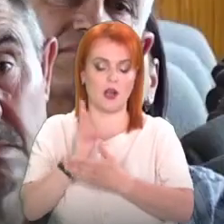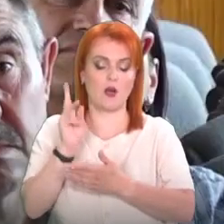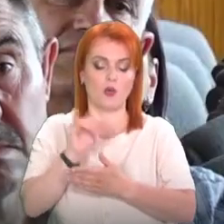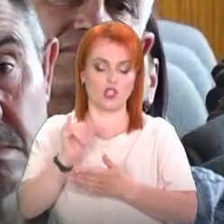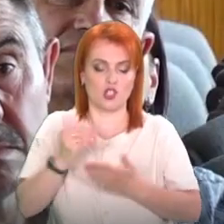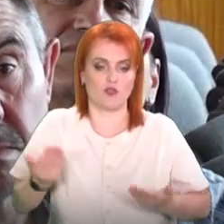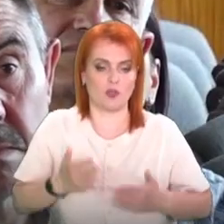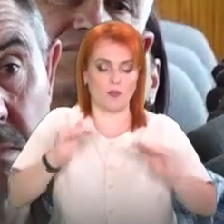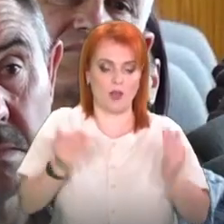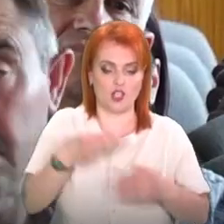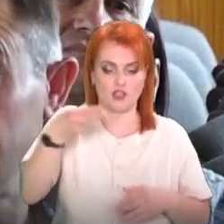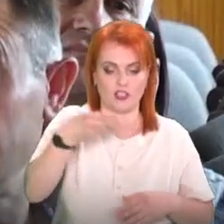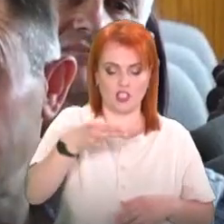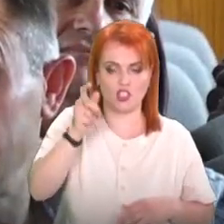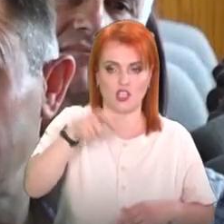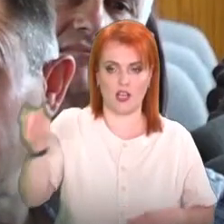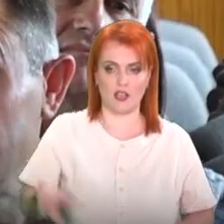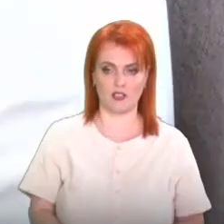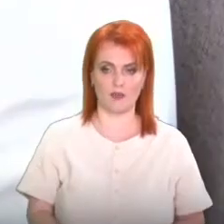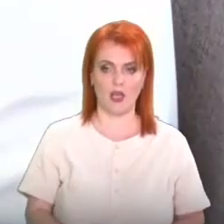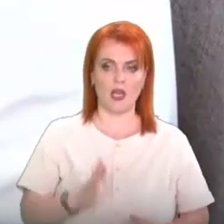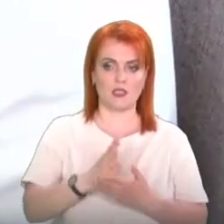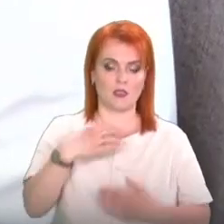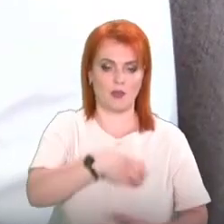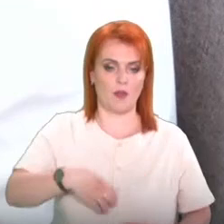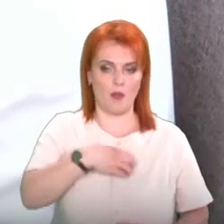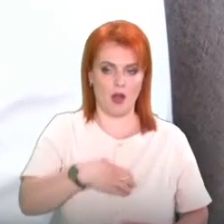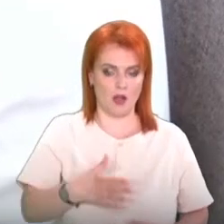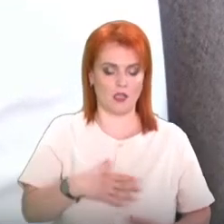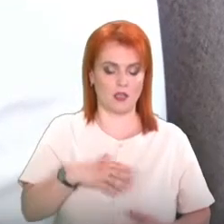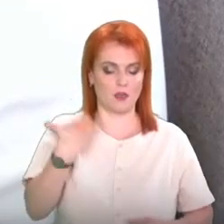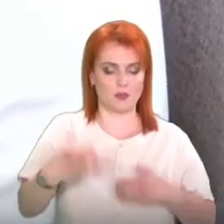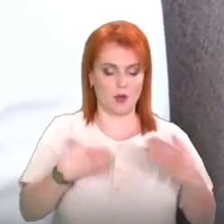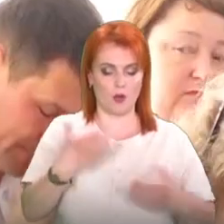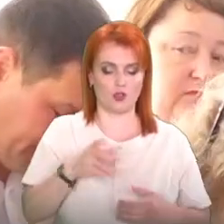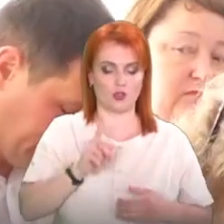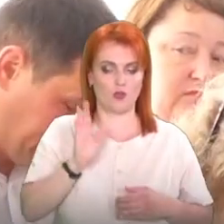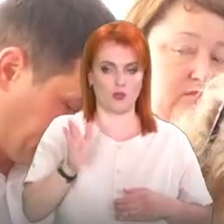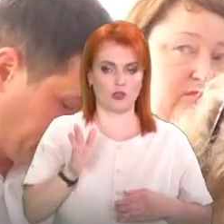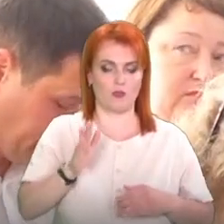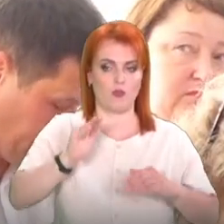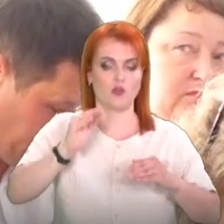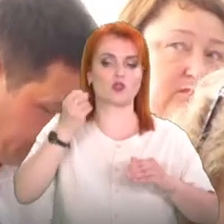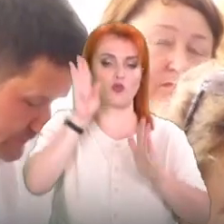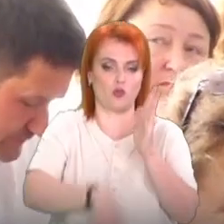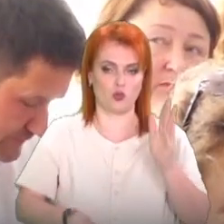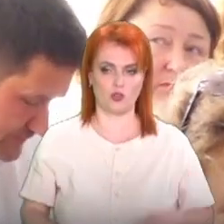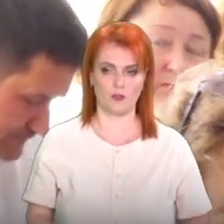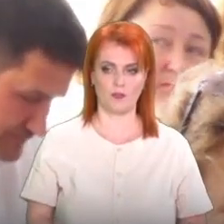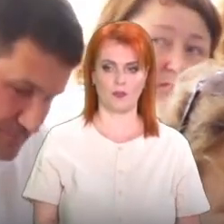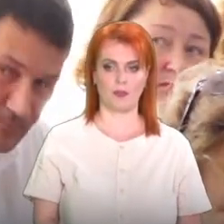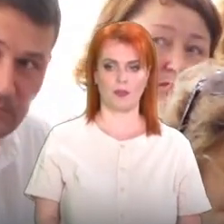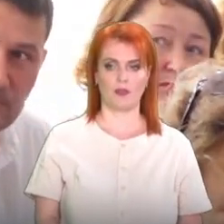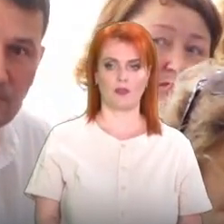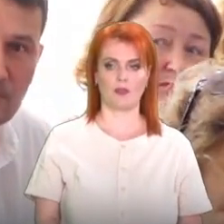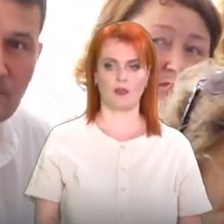locuitori. Unii primari se tem că reforma va suferi eșec și va spori migrația oamenilor. Dacă azi ne unim, înseamnă că în sat și ală niciodată nu